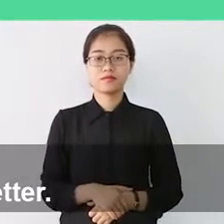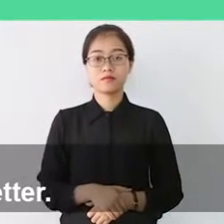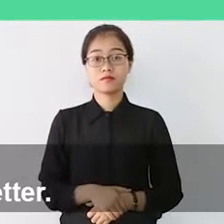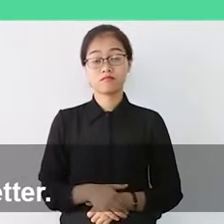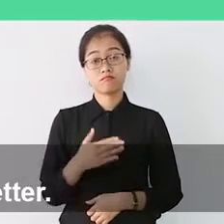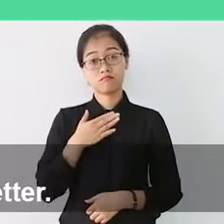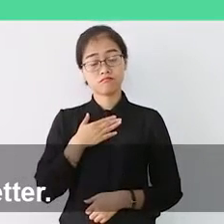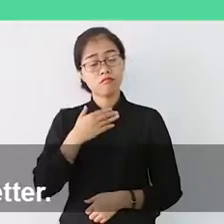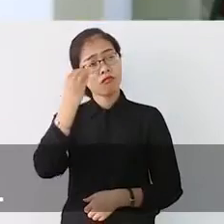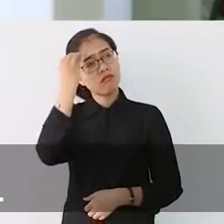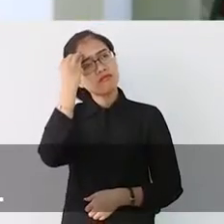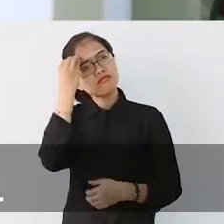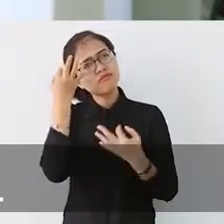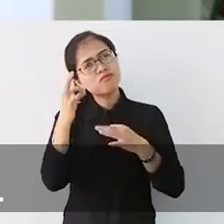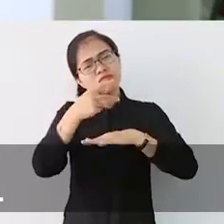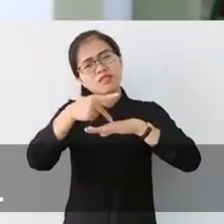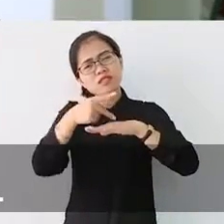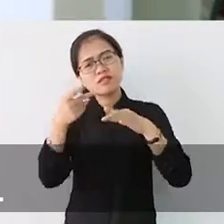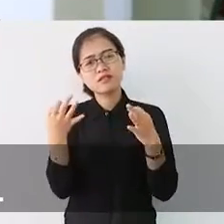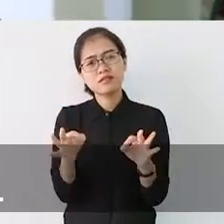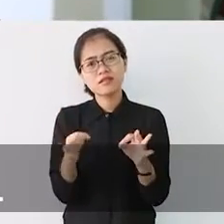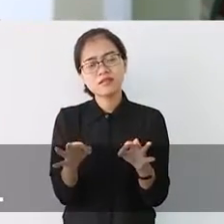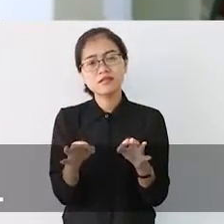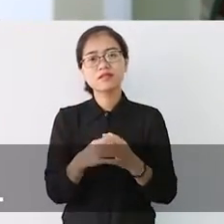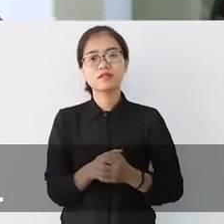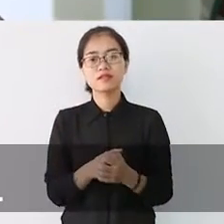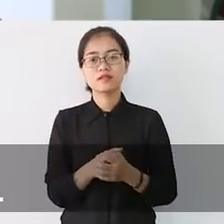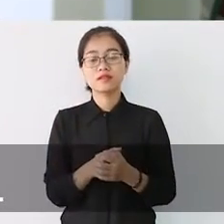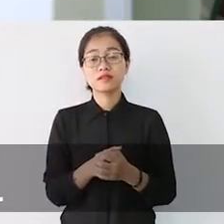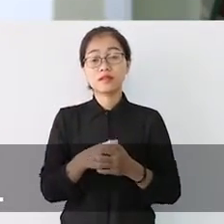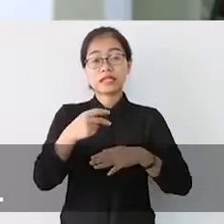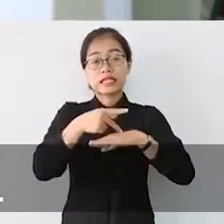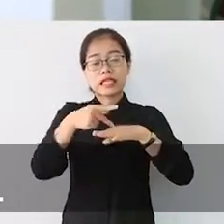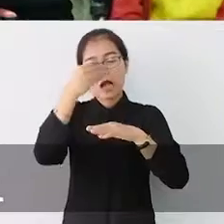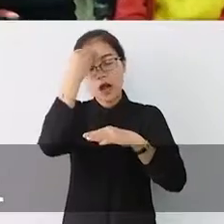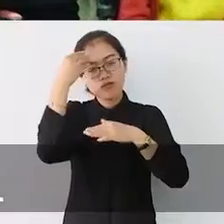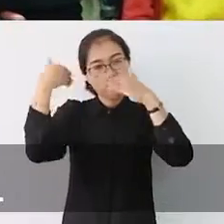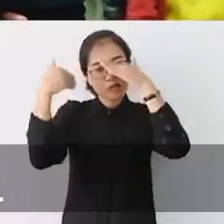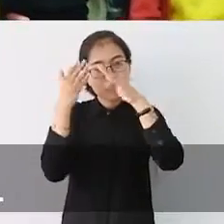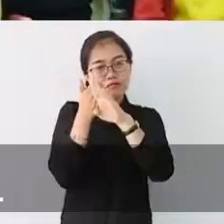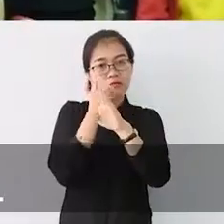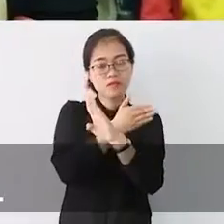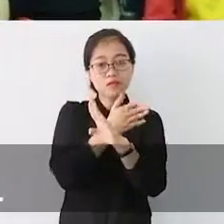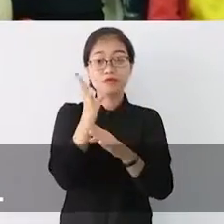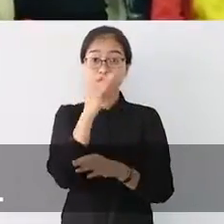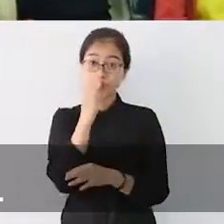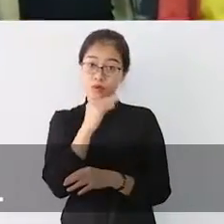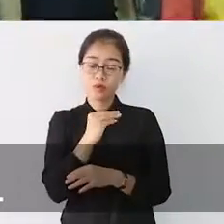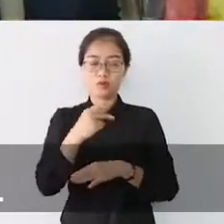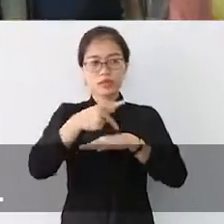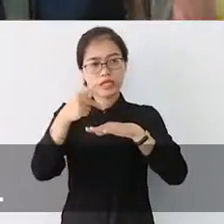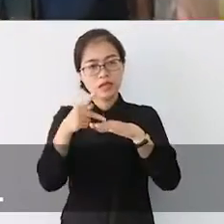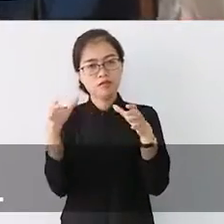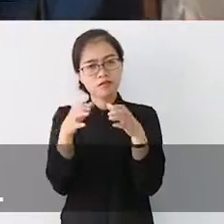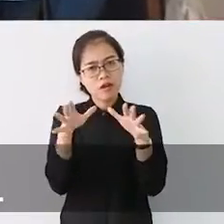hội tốt hơn sau khi ra trường. Dự án đã trang bị cho em những cái kỹ năng mềm trước khi mà có